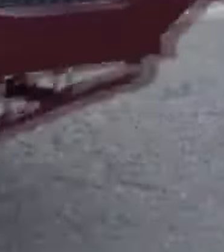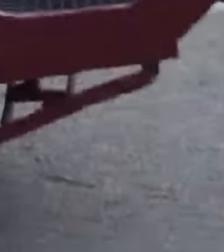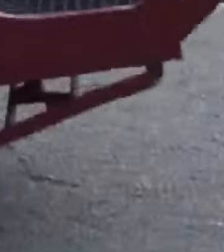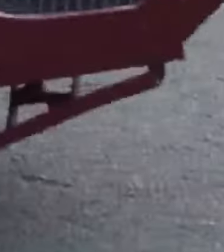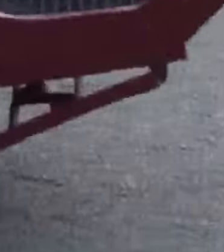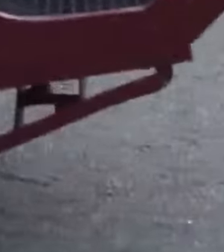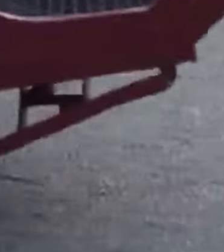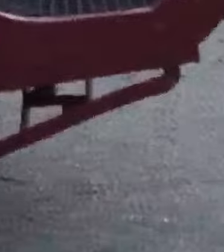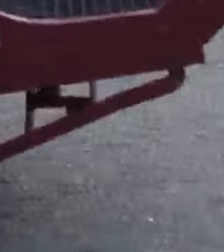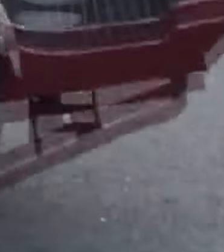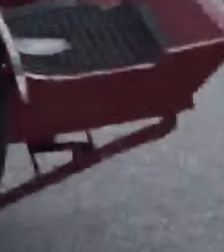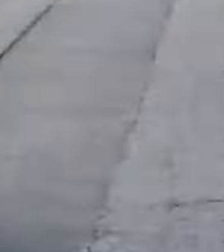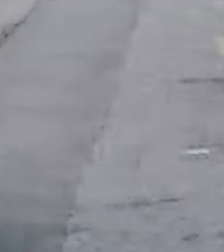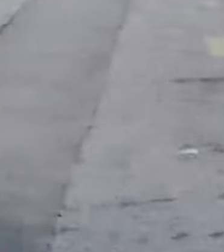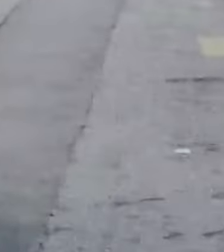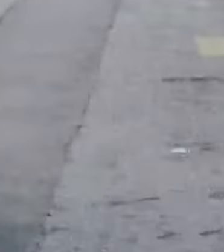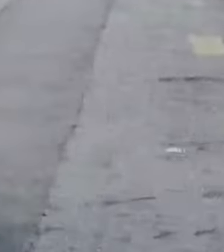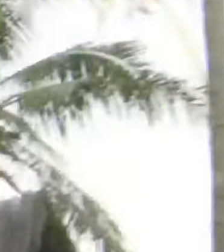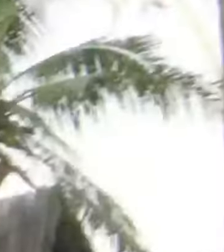Harapan